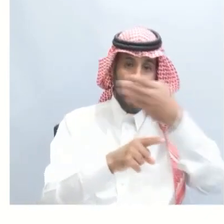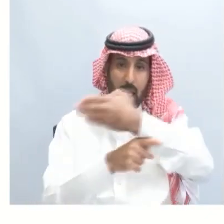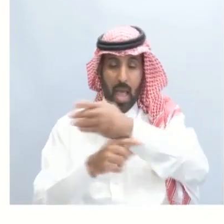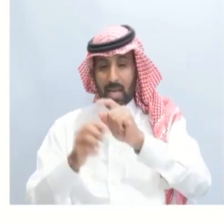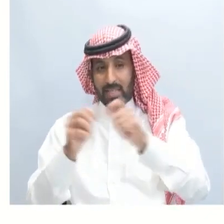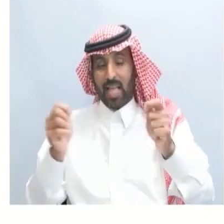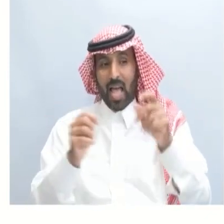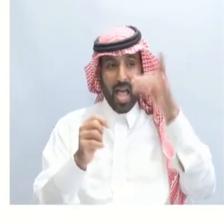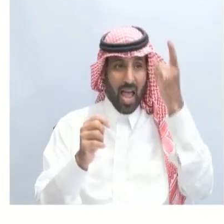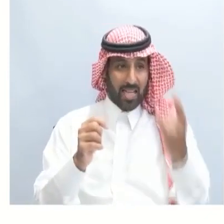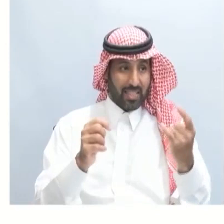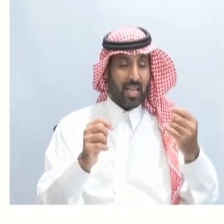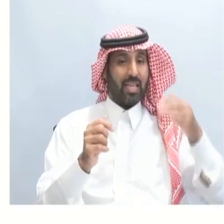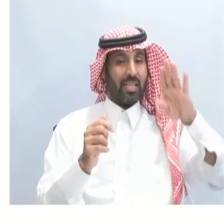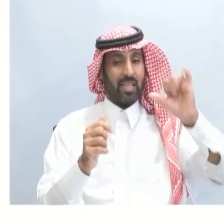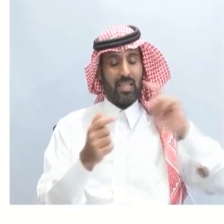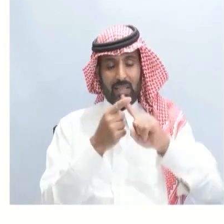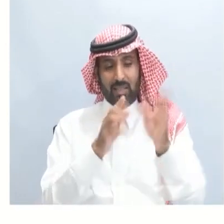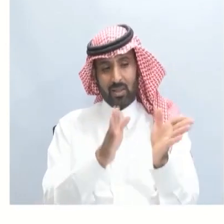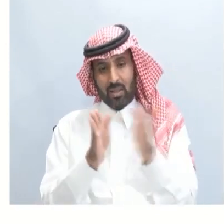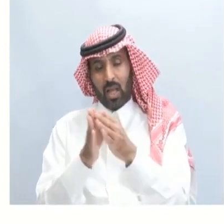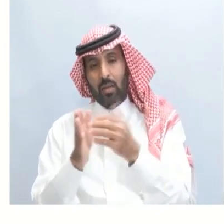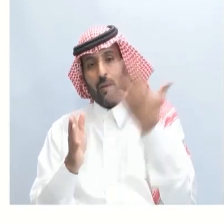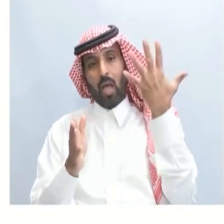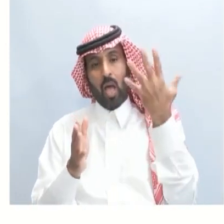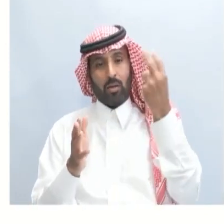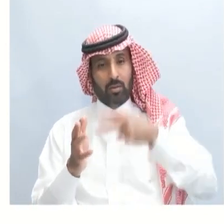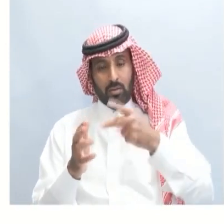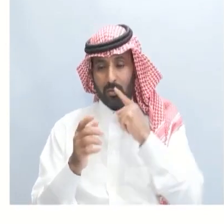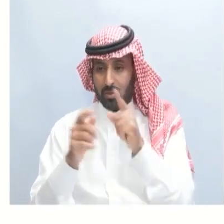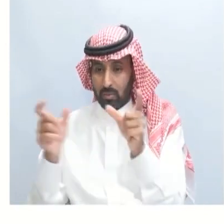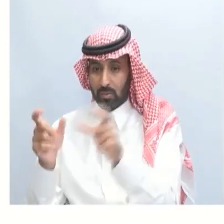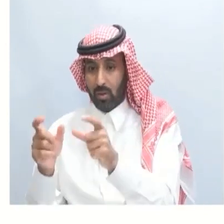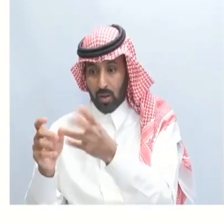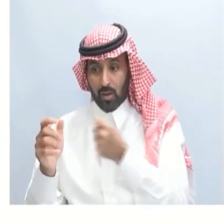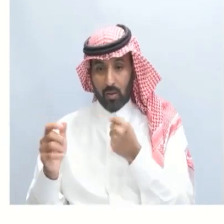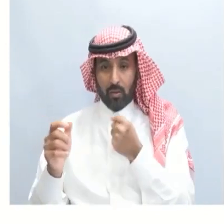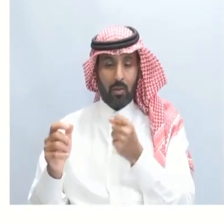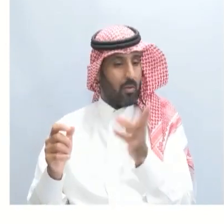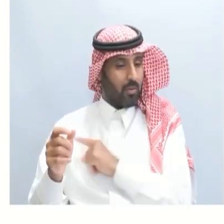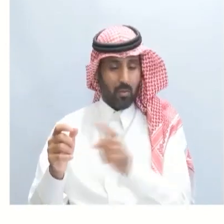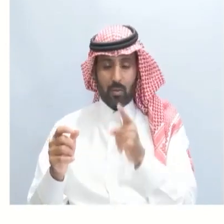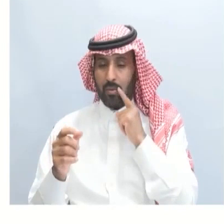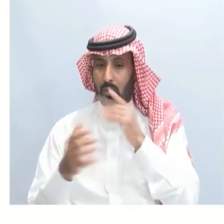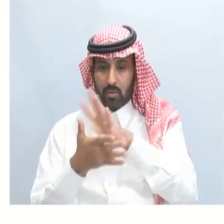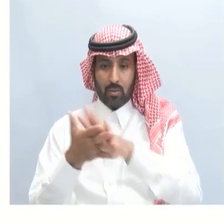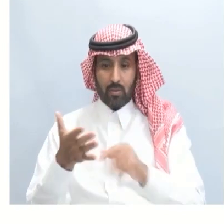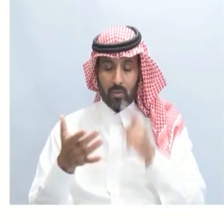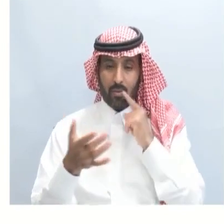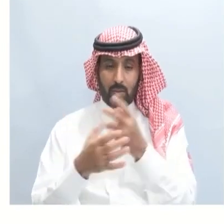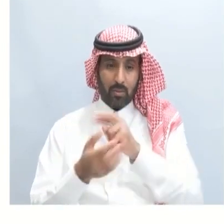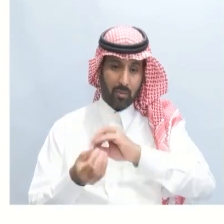10 سم وعندما كان البعد من الجهه الاخرى 25 ها هل اخذ هذه النتائج كما هي لا في الجدول قمنا